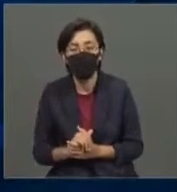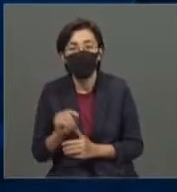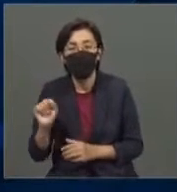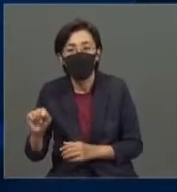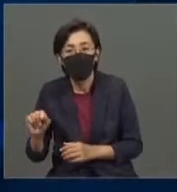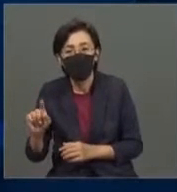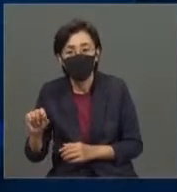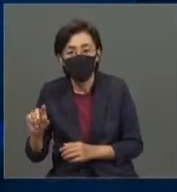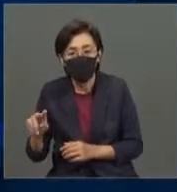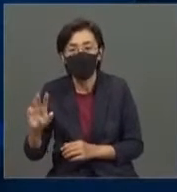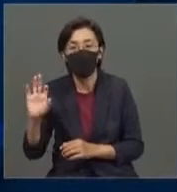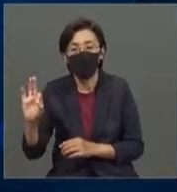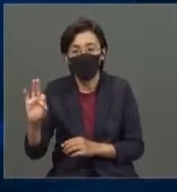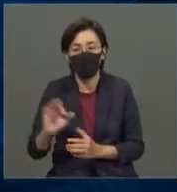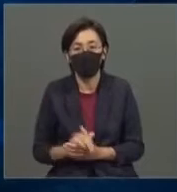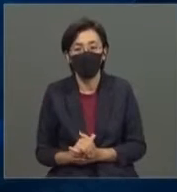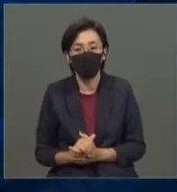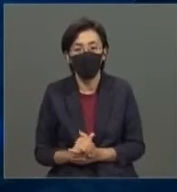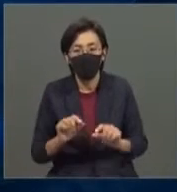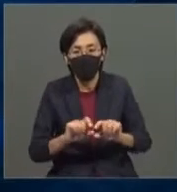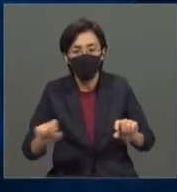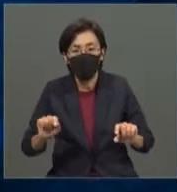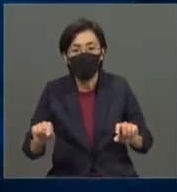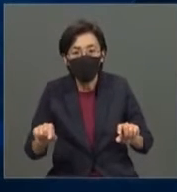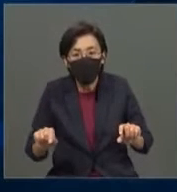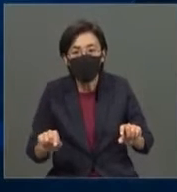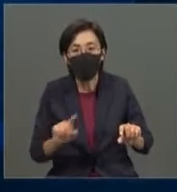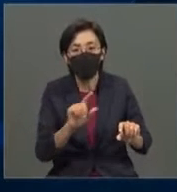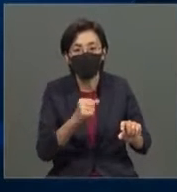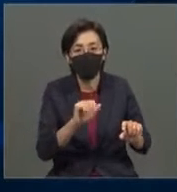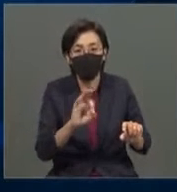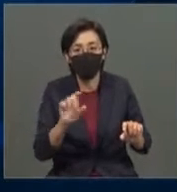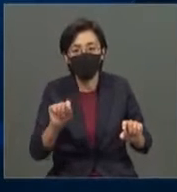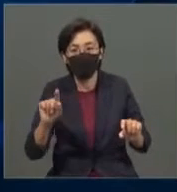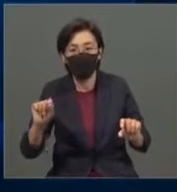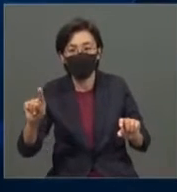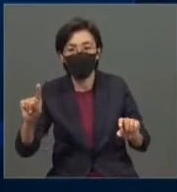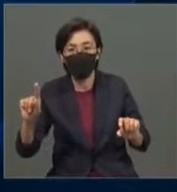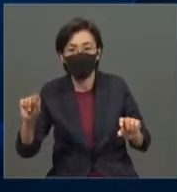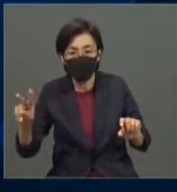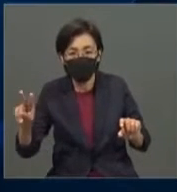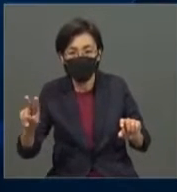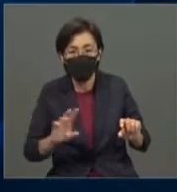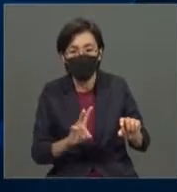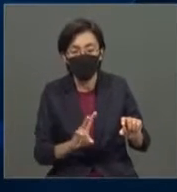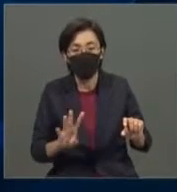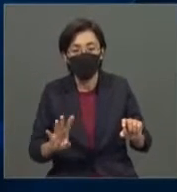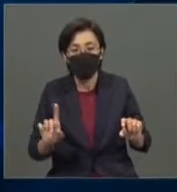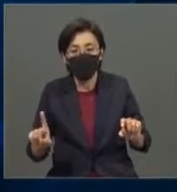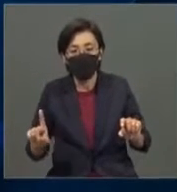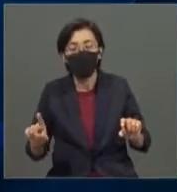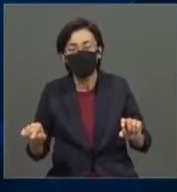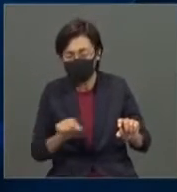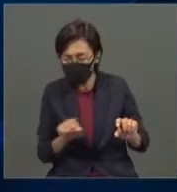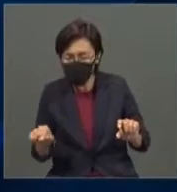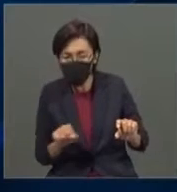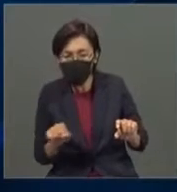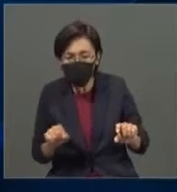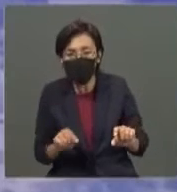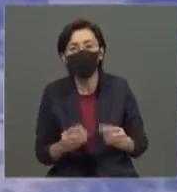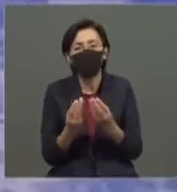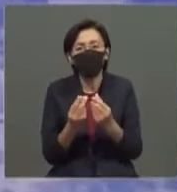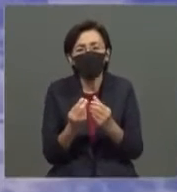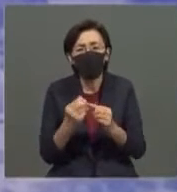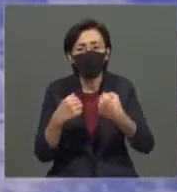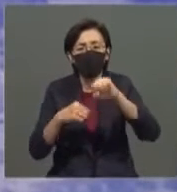22เนี่ย9ถึงแม้แนวโน้มจะดูเหมือนสูงขึ้นตรงนี้ถ้าแนวโน้มยังเป็นเลขหลักเดียวอยู่ขอบคุณพี่น้องชา